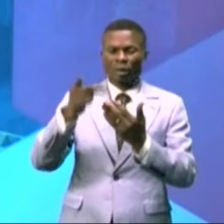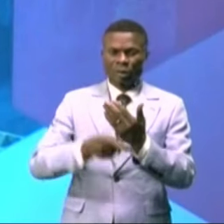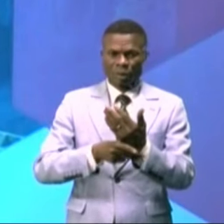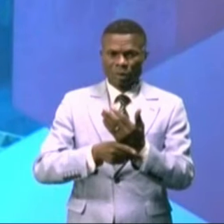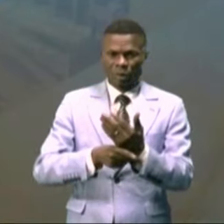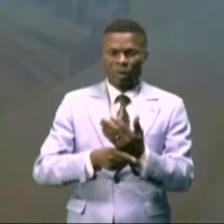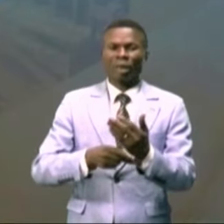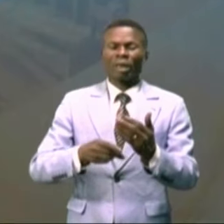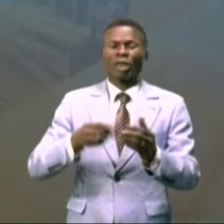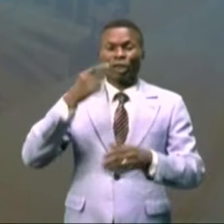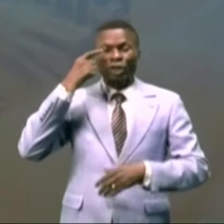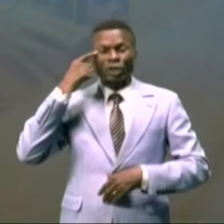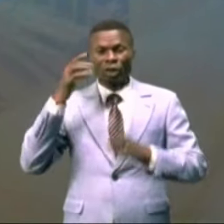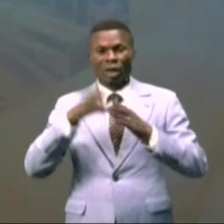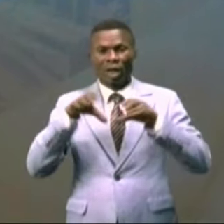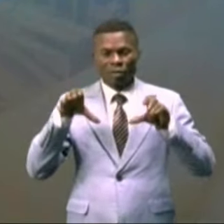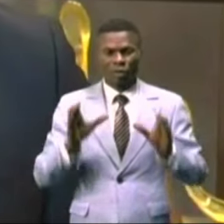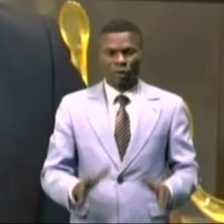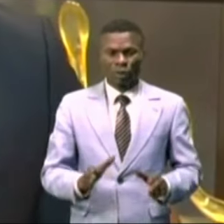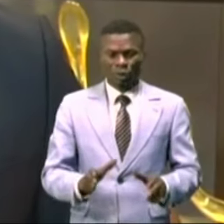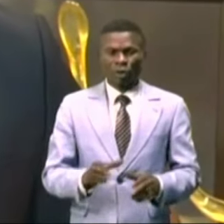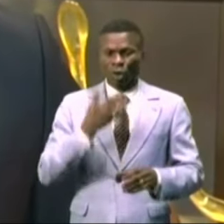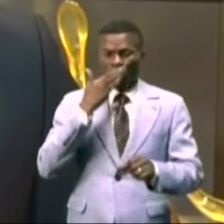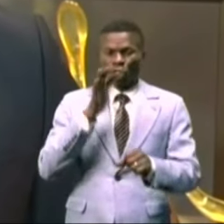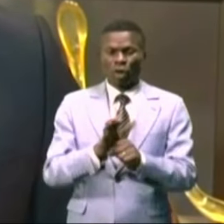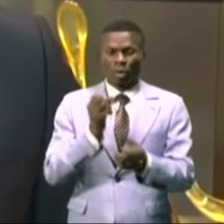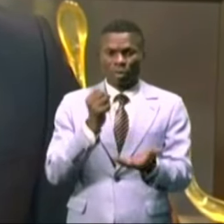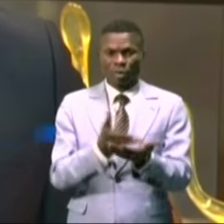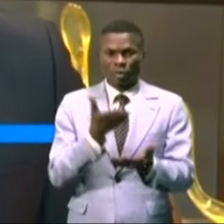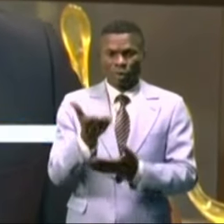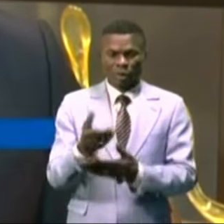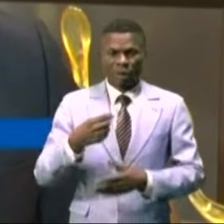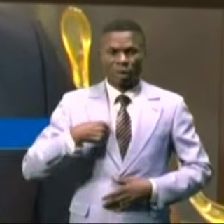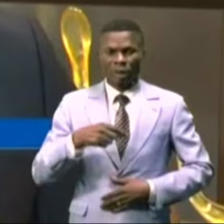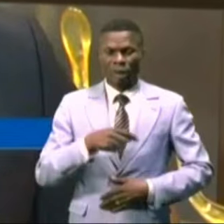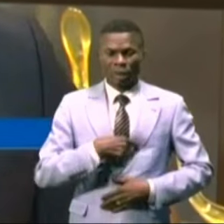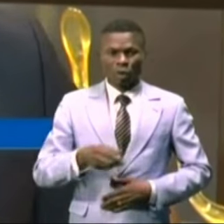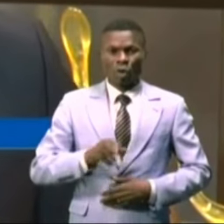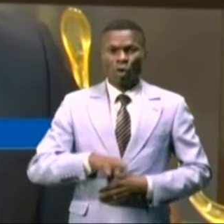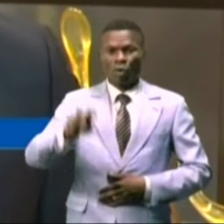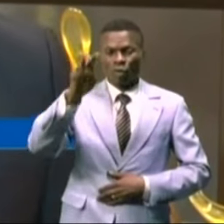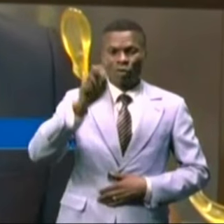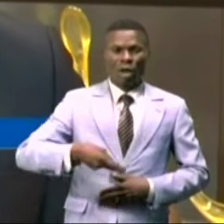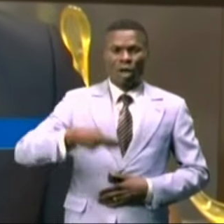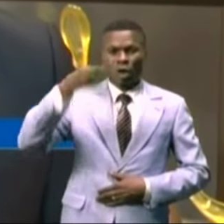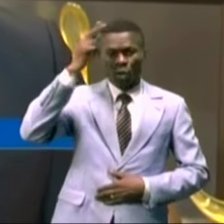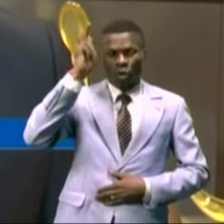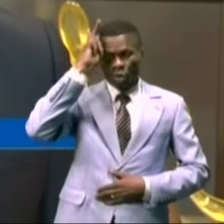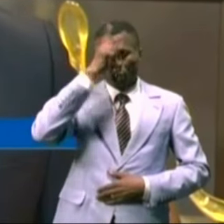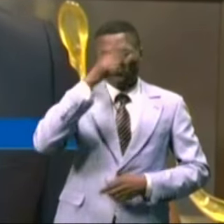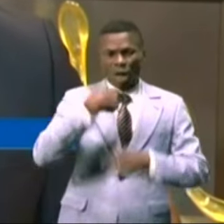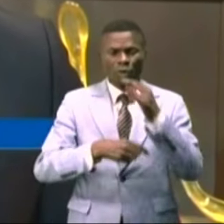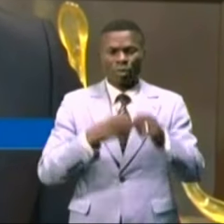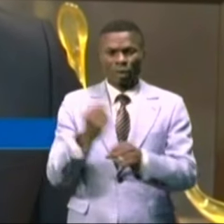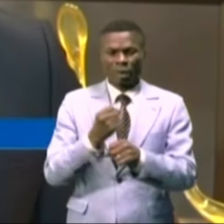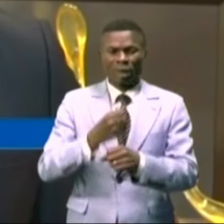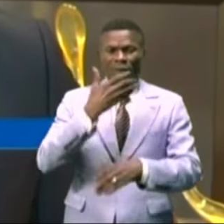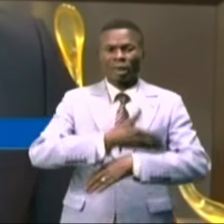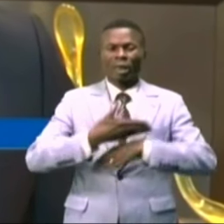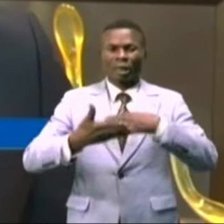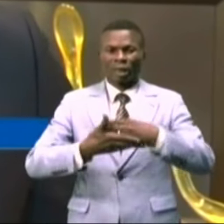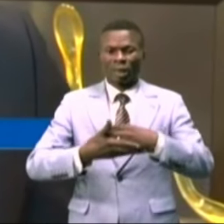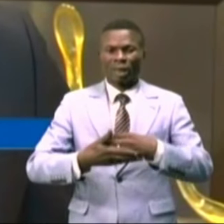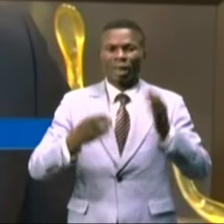programme Sino-Congolais, assurance de Freddy Odichimbo. Nous irons dans le Haut-Katanga pour lancer les travaux de la construction